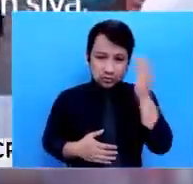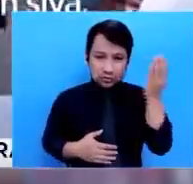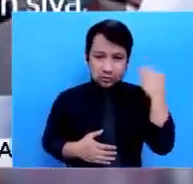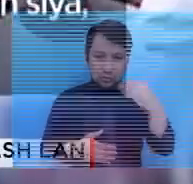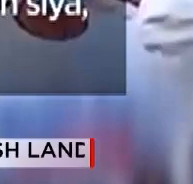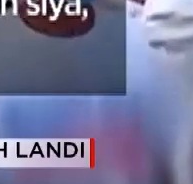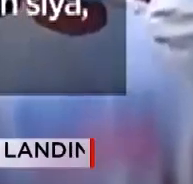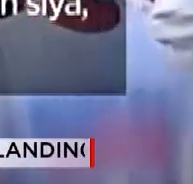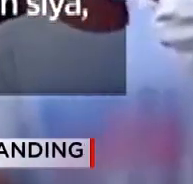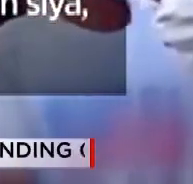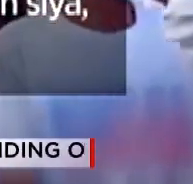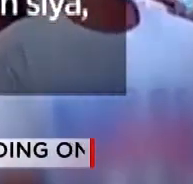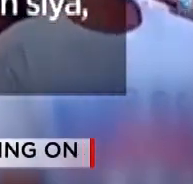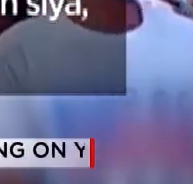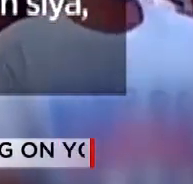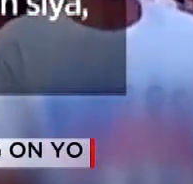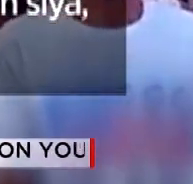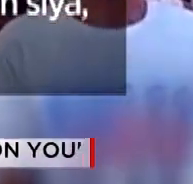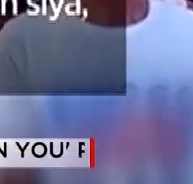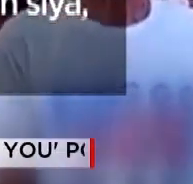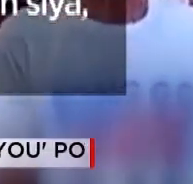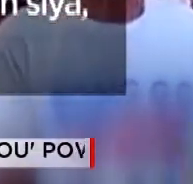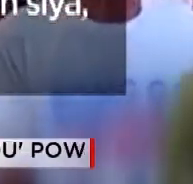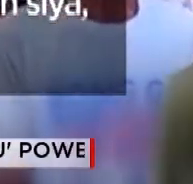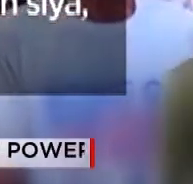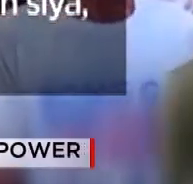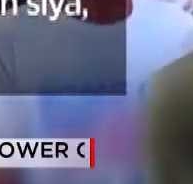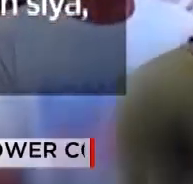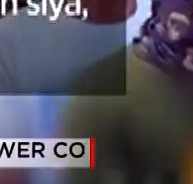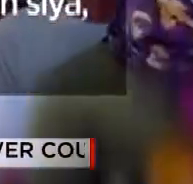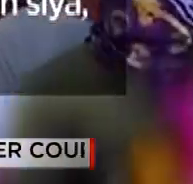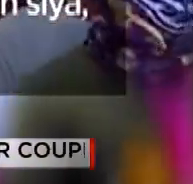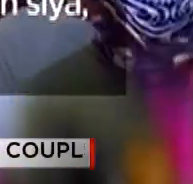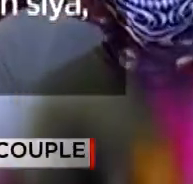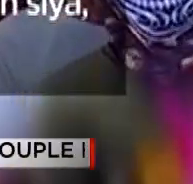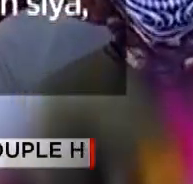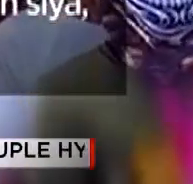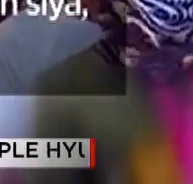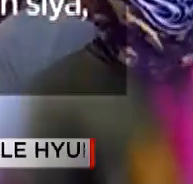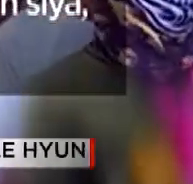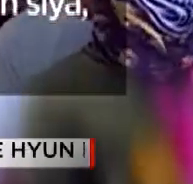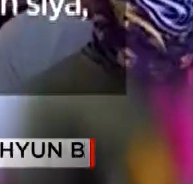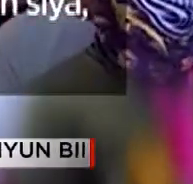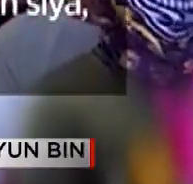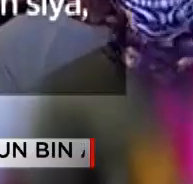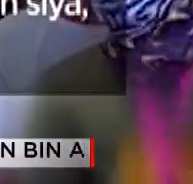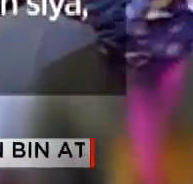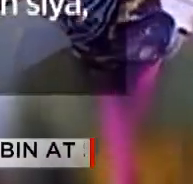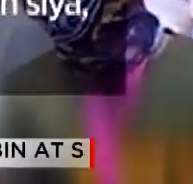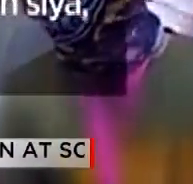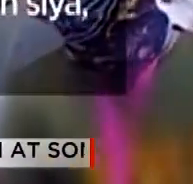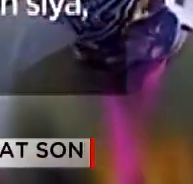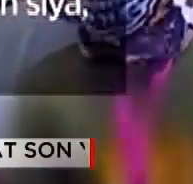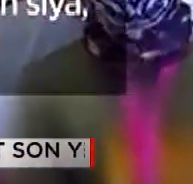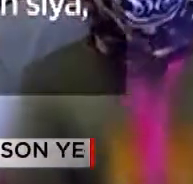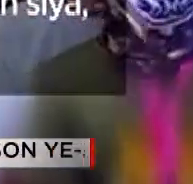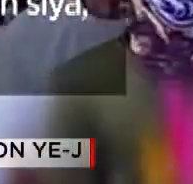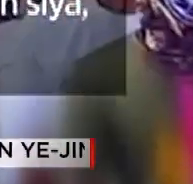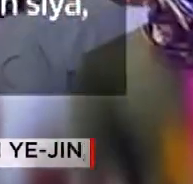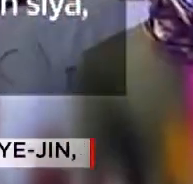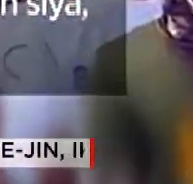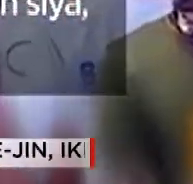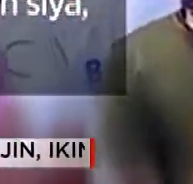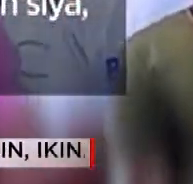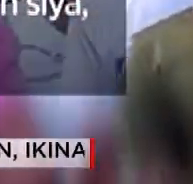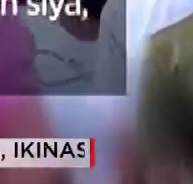na ang i-endorse lamang ng lapas ay si Kiko para matiyak na talagang nalaman sila